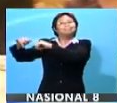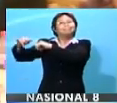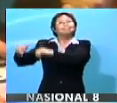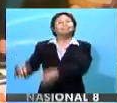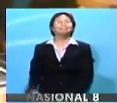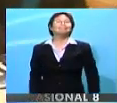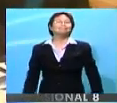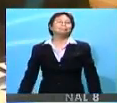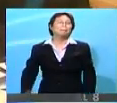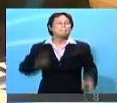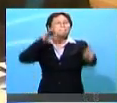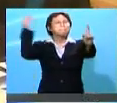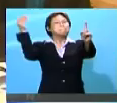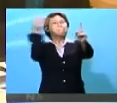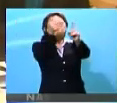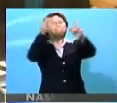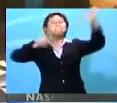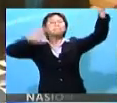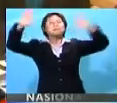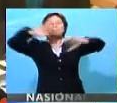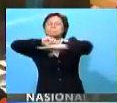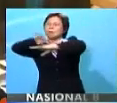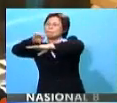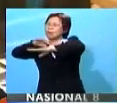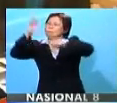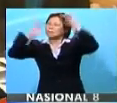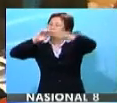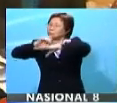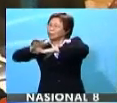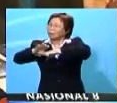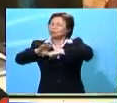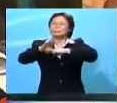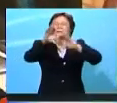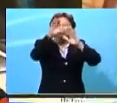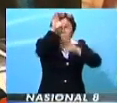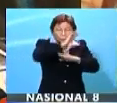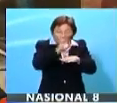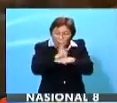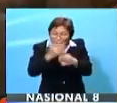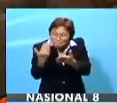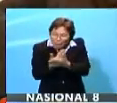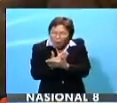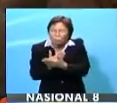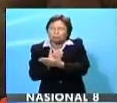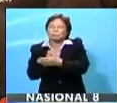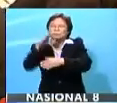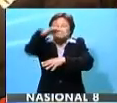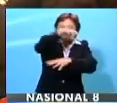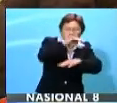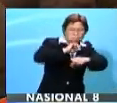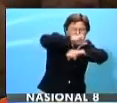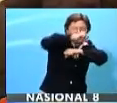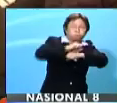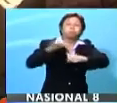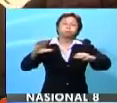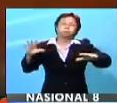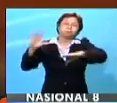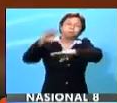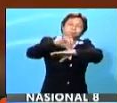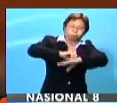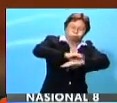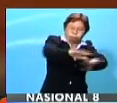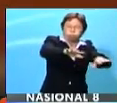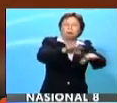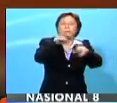dunia ke arah itu Malaysia dinasihatkan Mencari model perniagaan baharu dalam usaha menguasai pasaran besar ASEAN dengan penduduk seramai